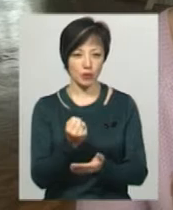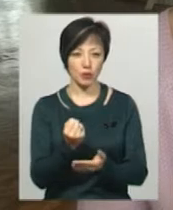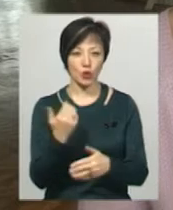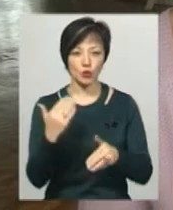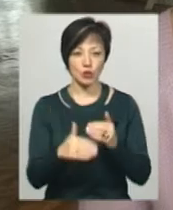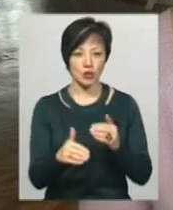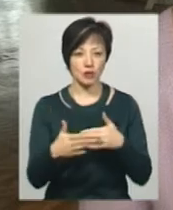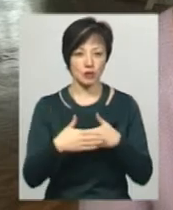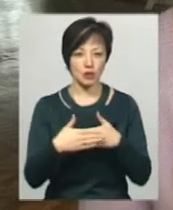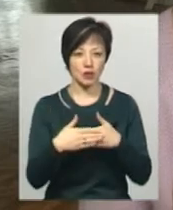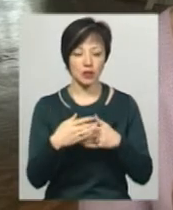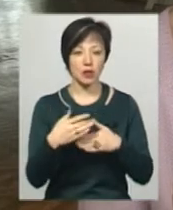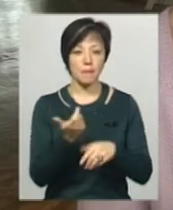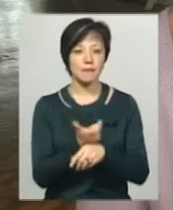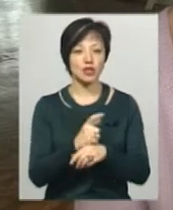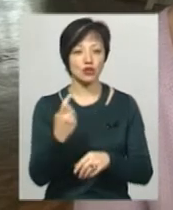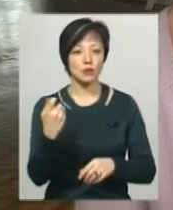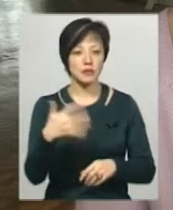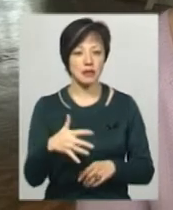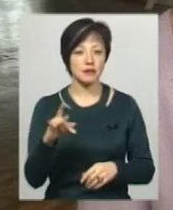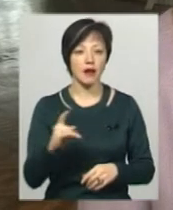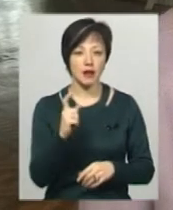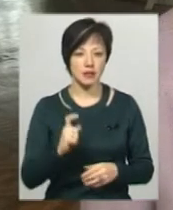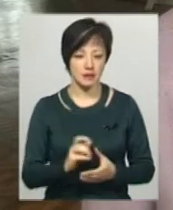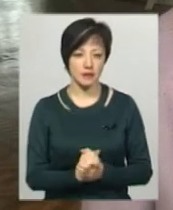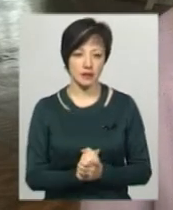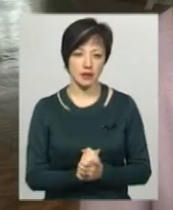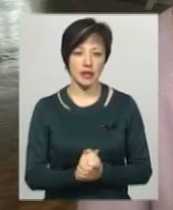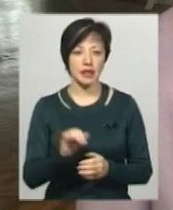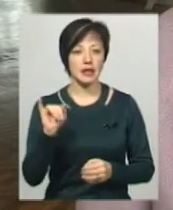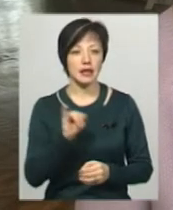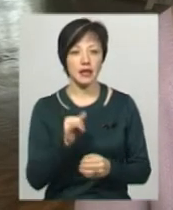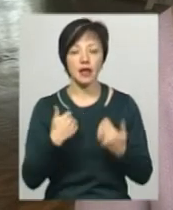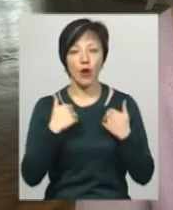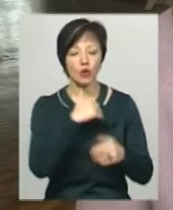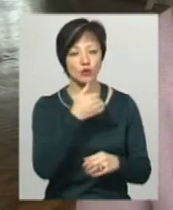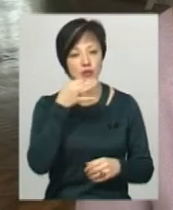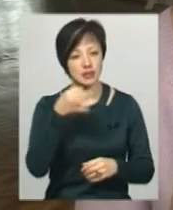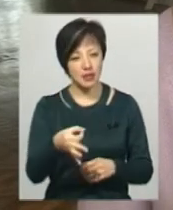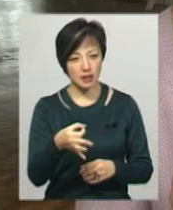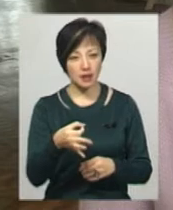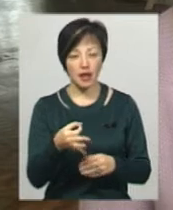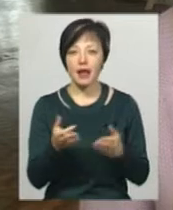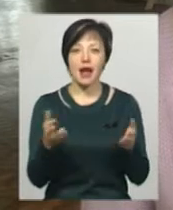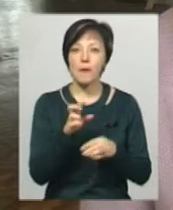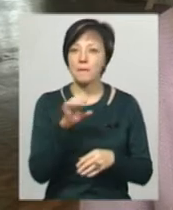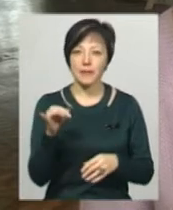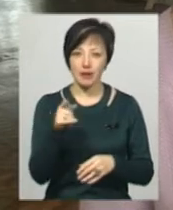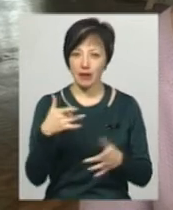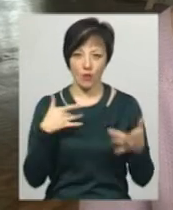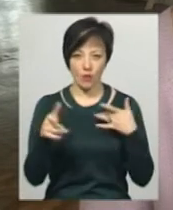вже десь більше 150 разів. І я хочу сказати, що яку б роль ти не